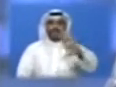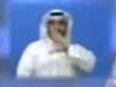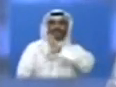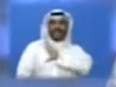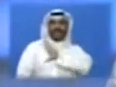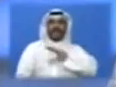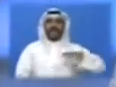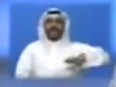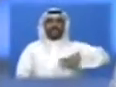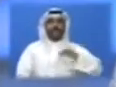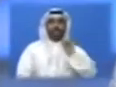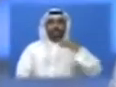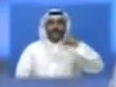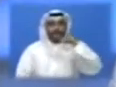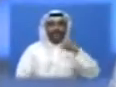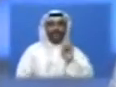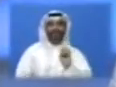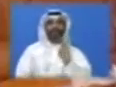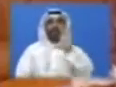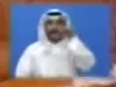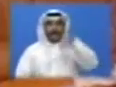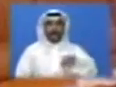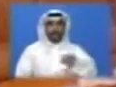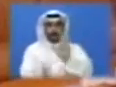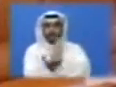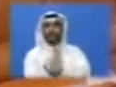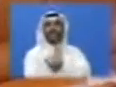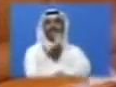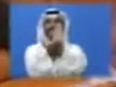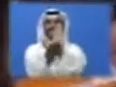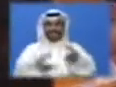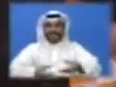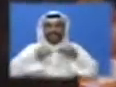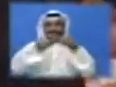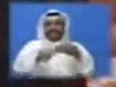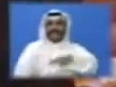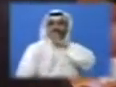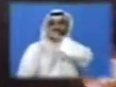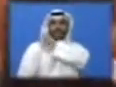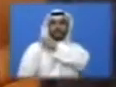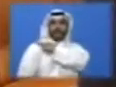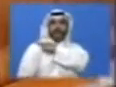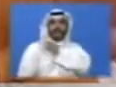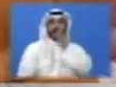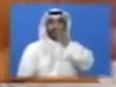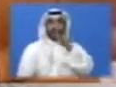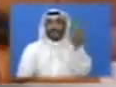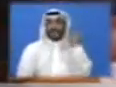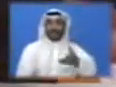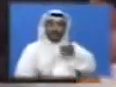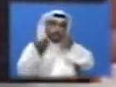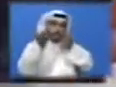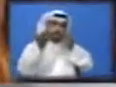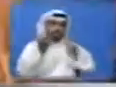الدفاع بالإنابة الشيخ محمد الخالد الحمد الصباح بتكريم ضباط وأفراد الاقتحام التي تعاملت